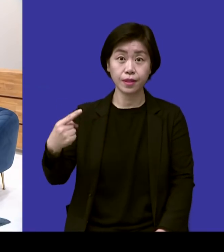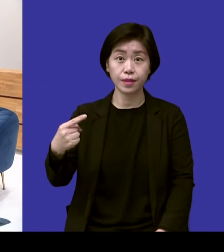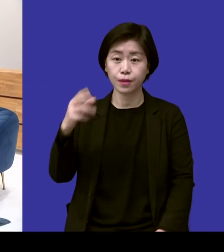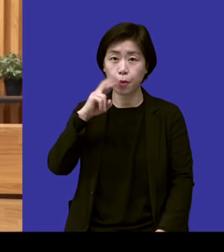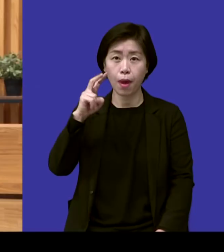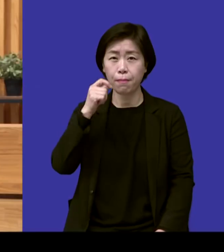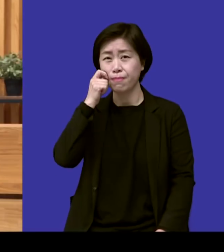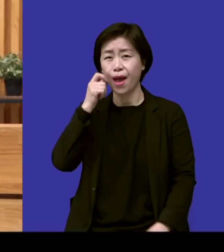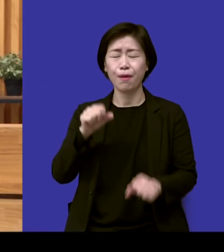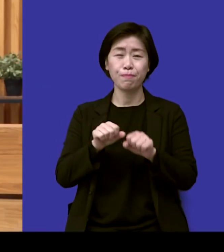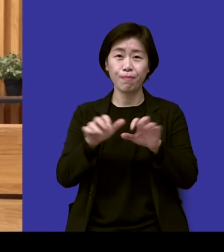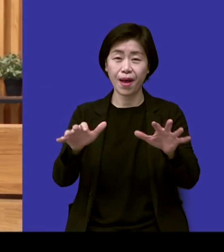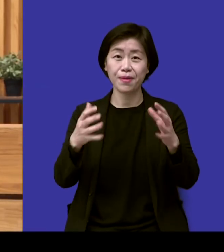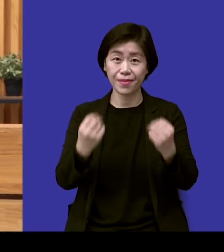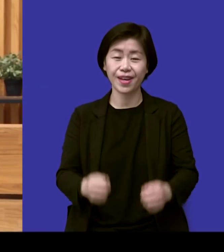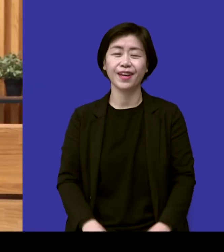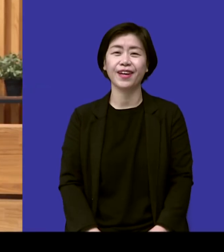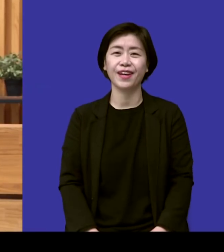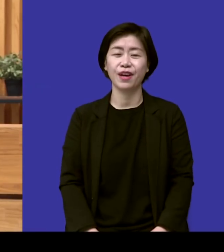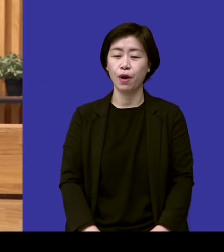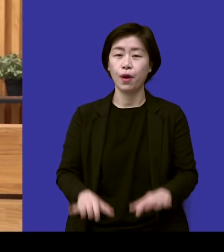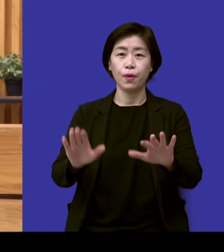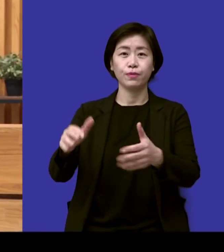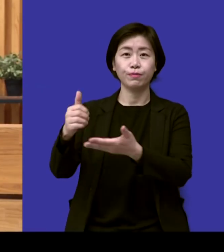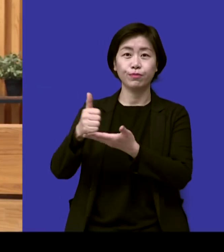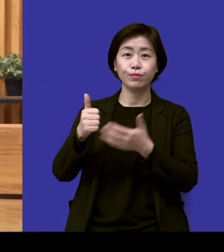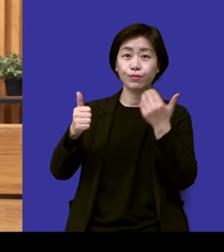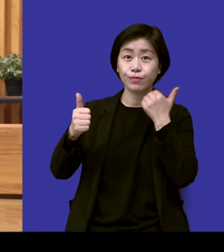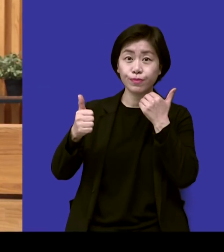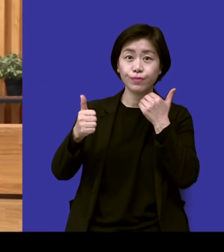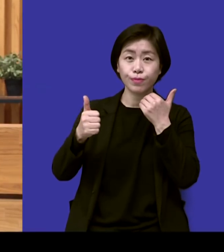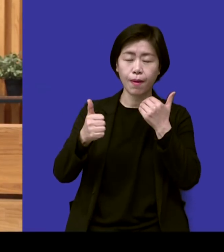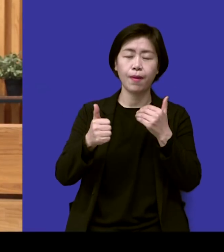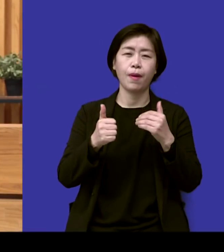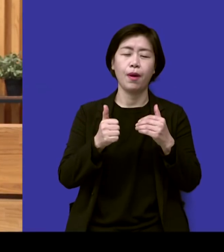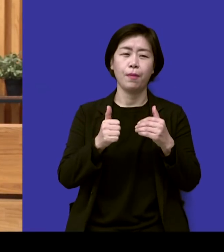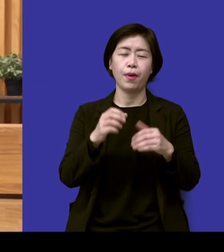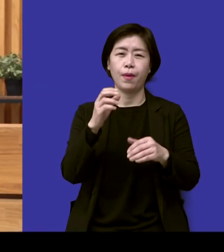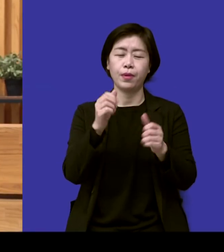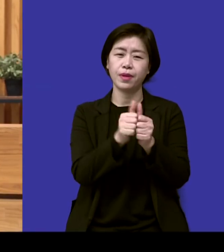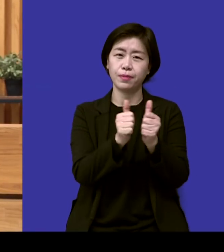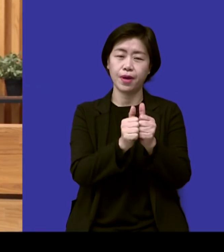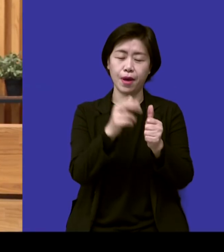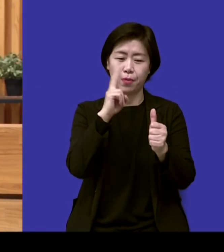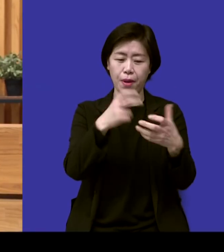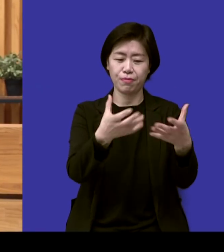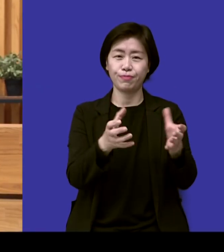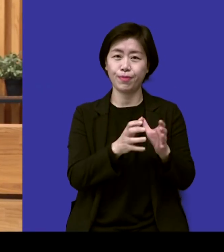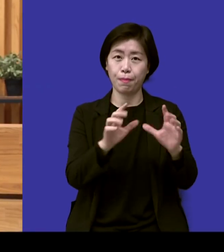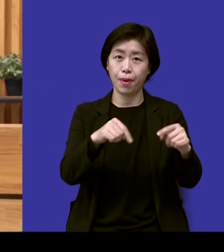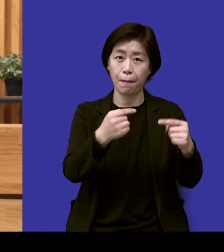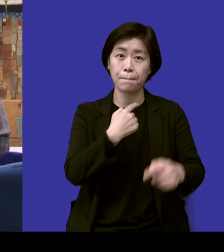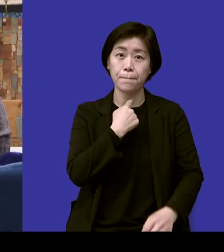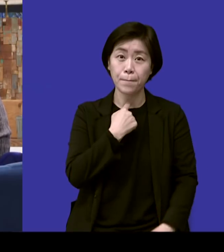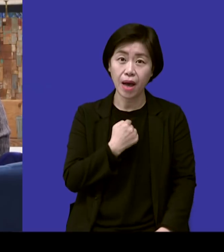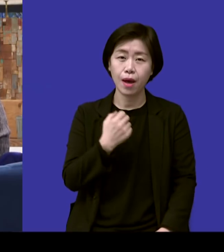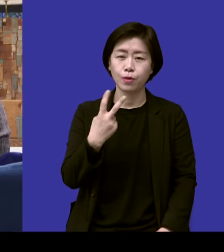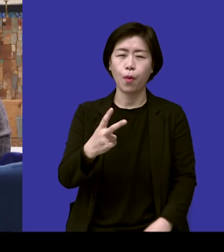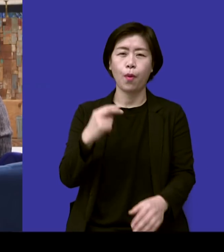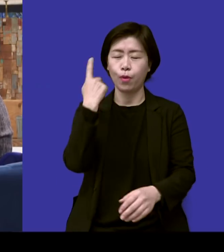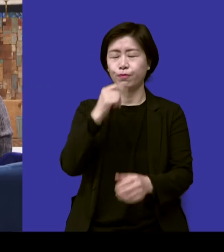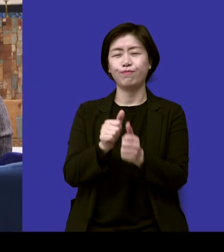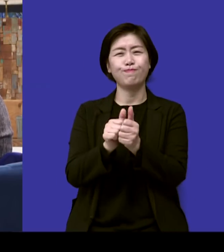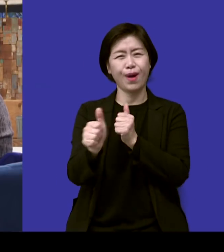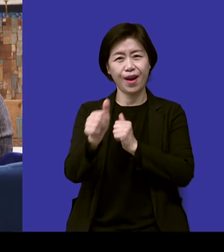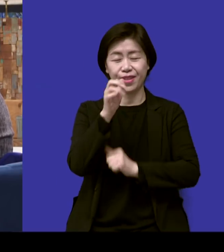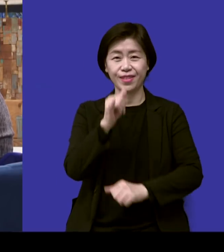있죠. 오늘 모실 분은요, 아이돌 그룹 출신이고요. 댄스 음악에서 트로트까지 접수한 아주 훈남 가수십니다. 네,